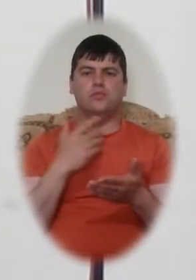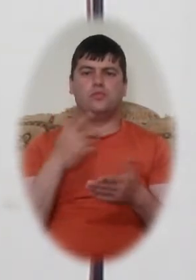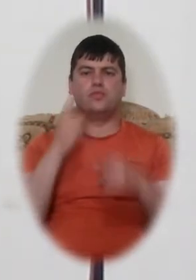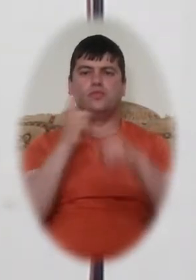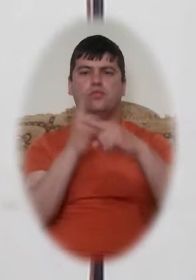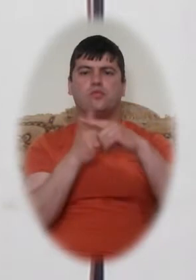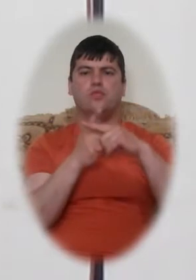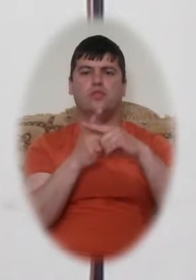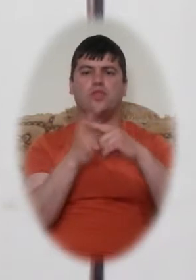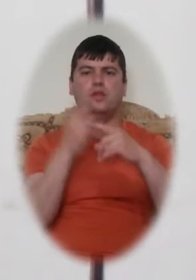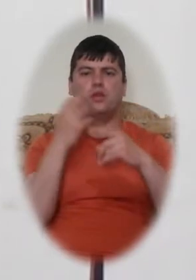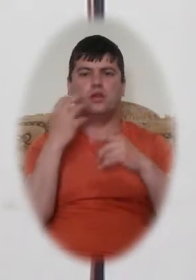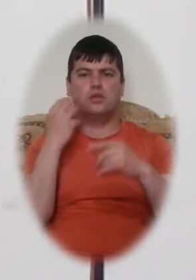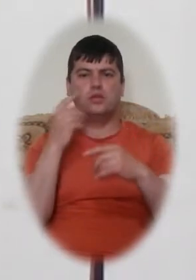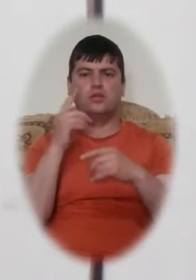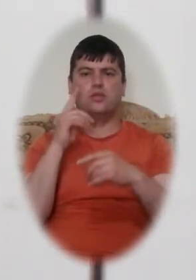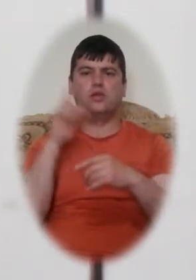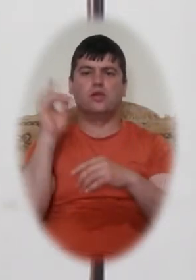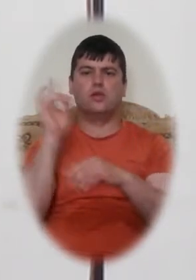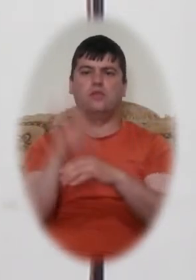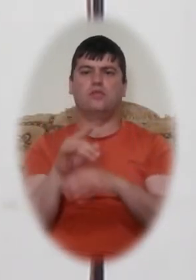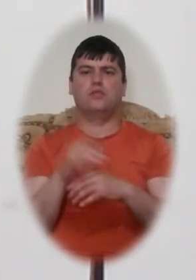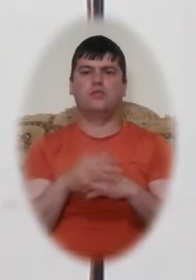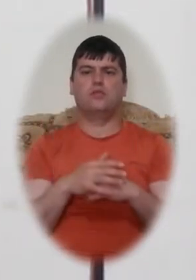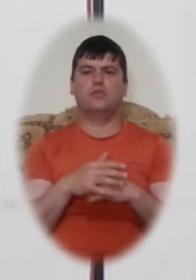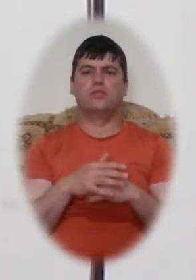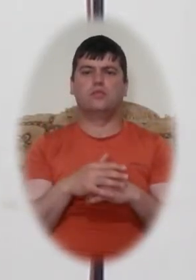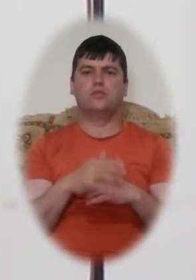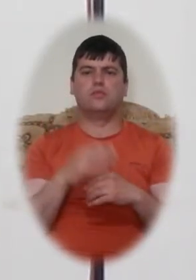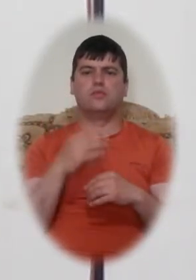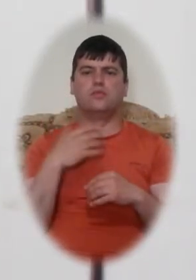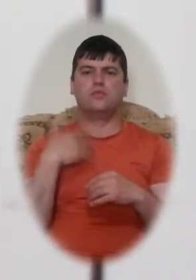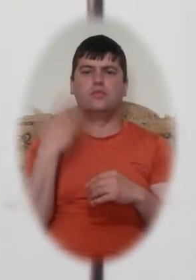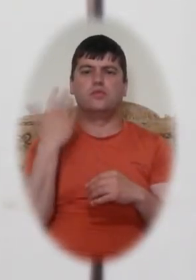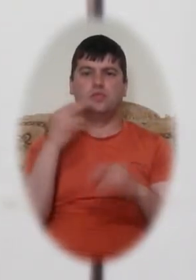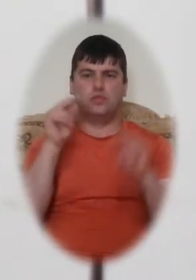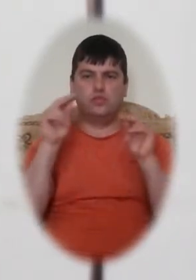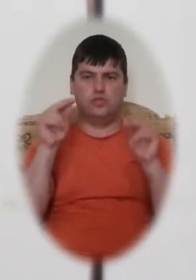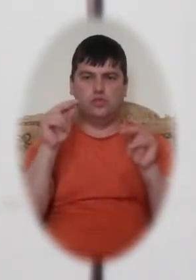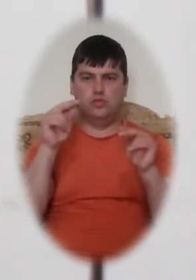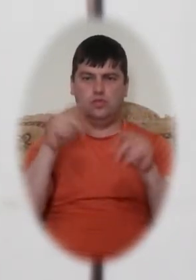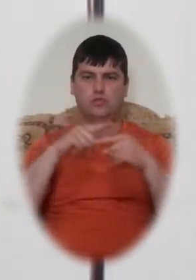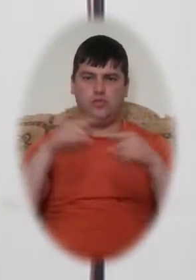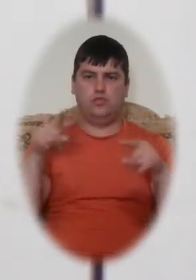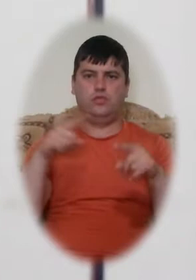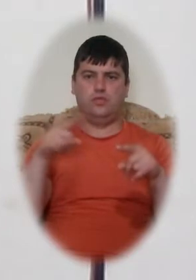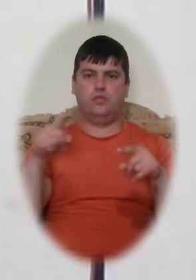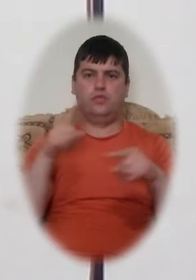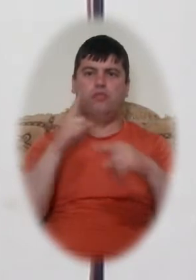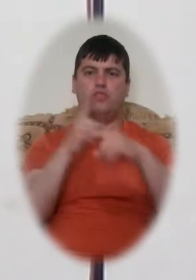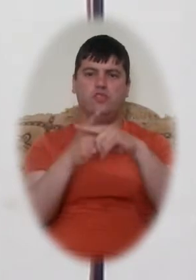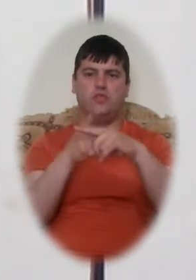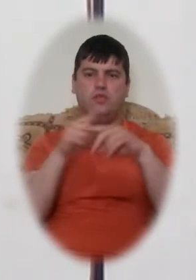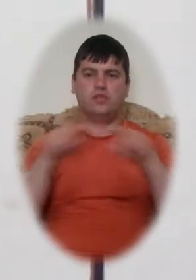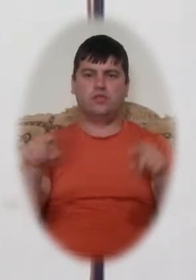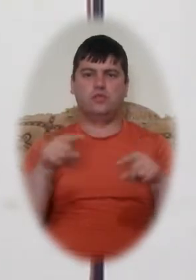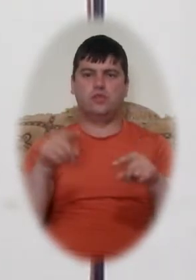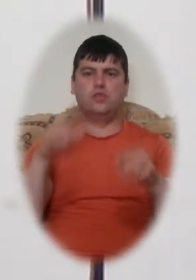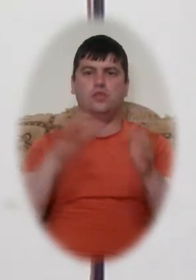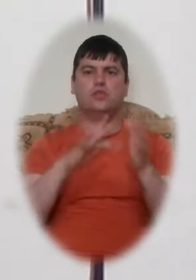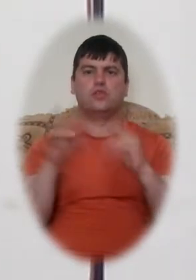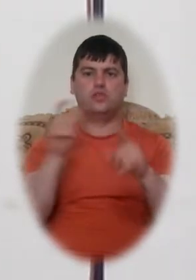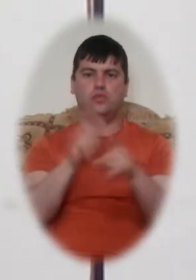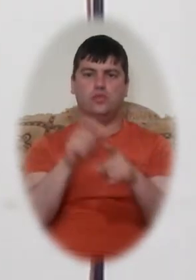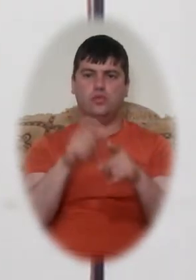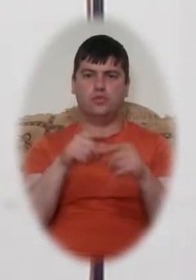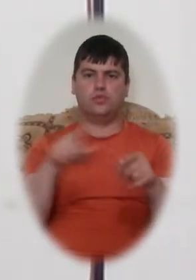խաչի գայթակվությունը խապանված է, խապանված է ասկեի, որ դ ճշմարտութուն էս կարոզեմ, խաչ ես կարոզեմ, Քրիստոսի